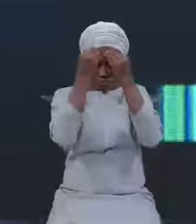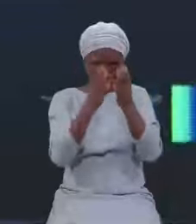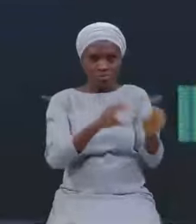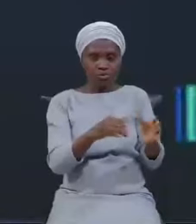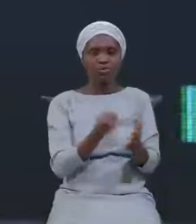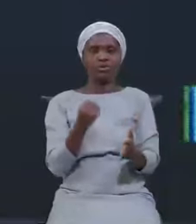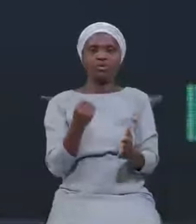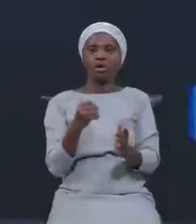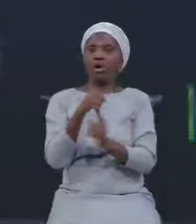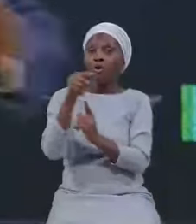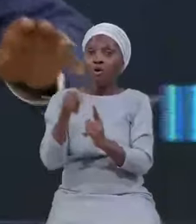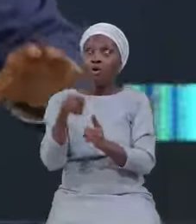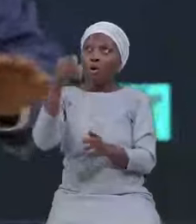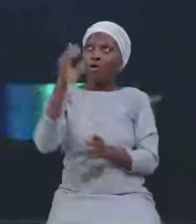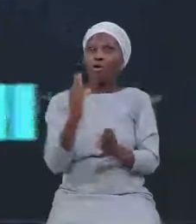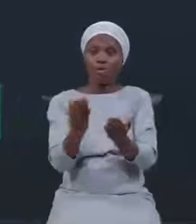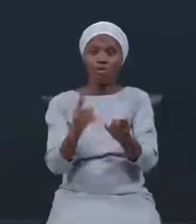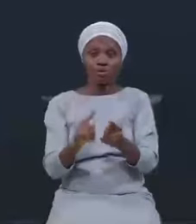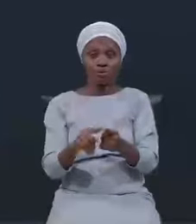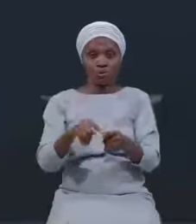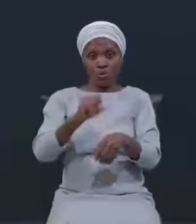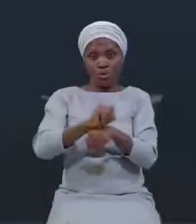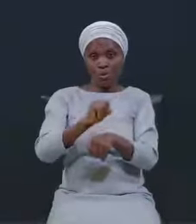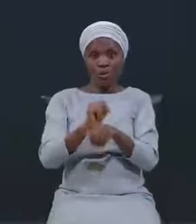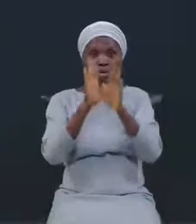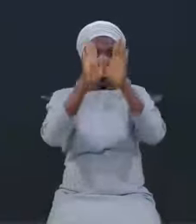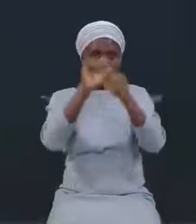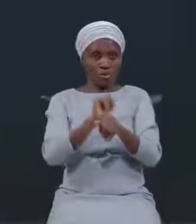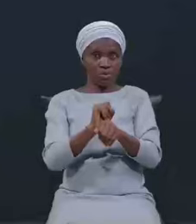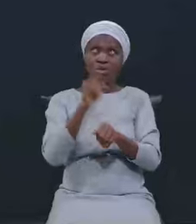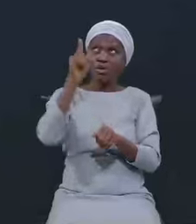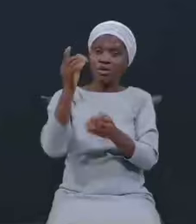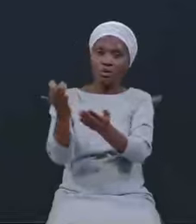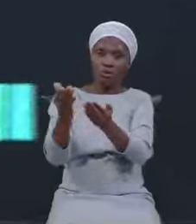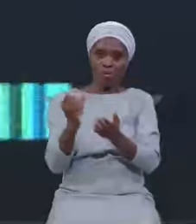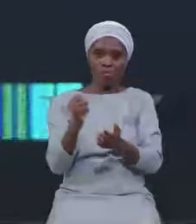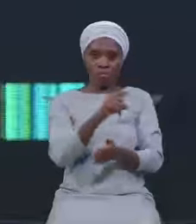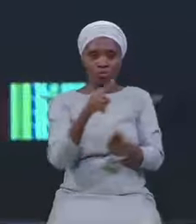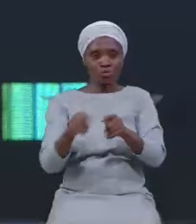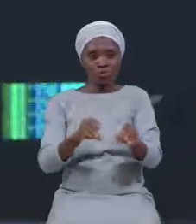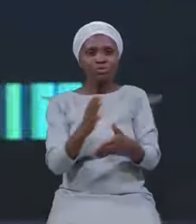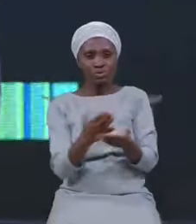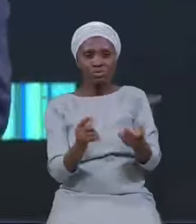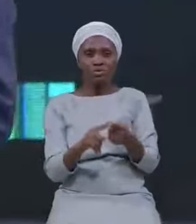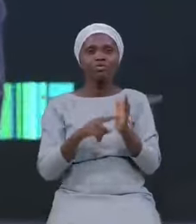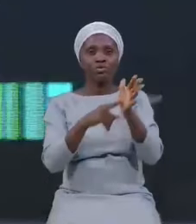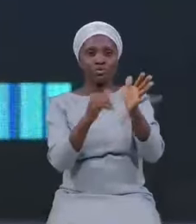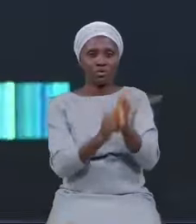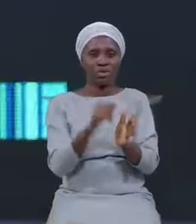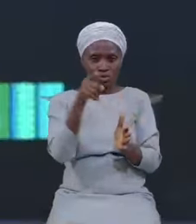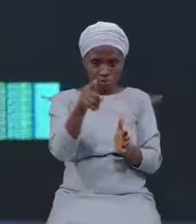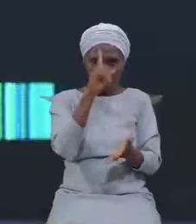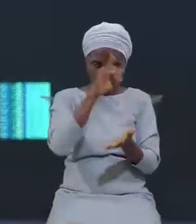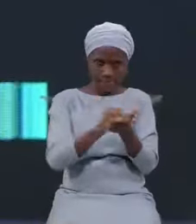miracle, il veut que tu fasses quelque chose pour montrer que tu crois que le miracle vient pour toi ce